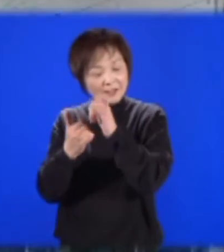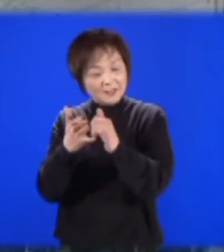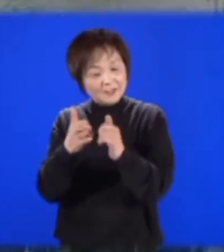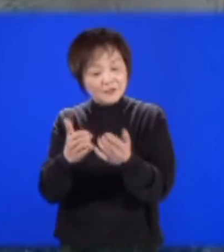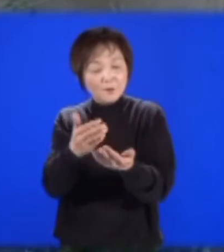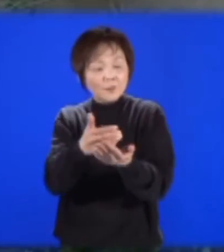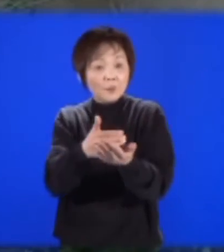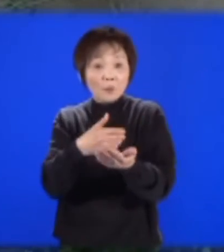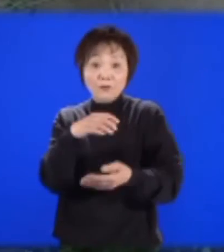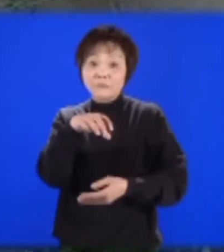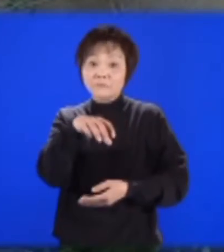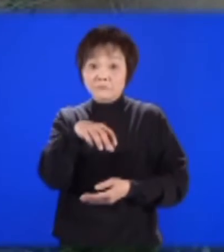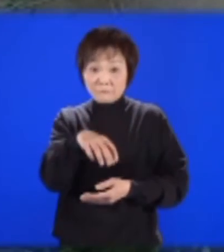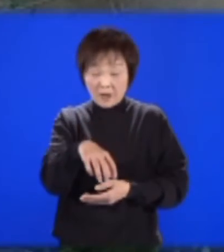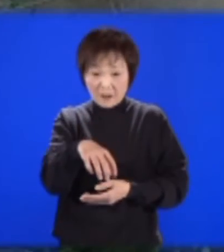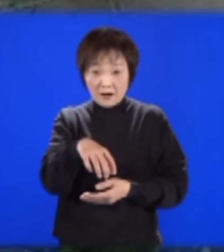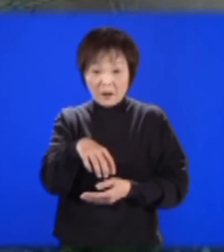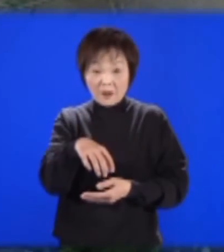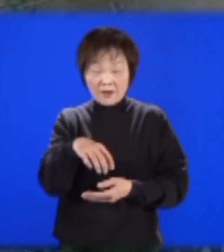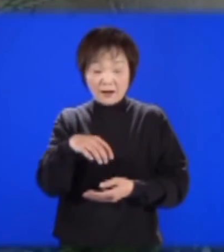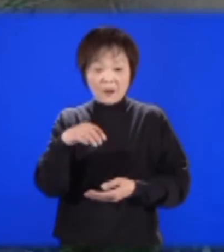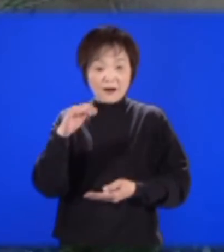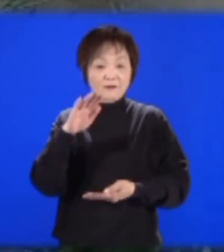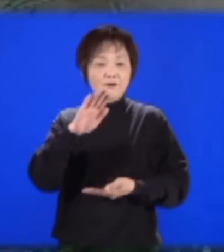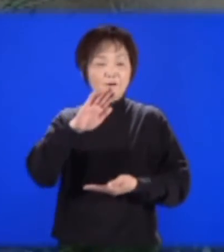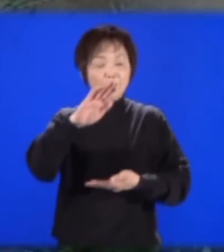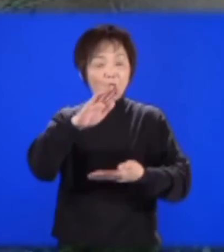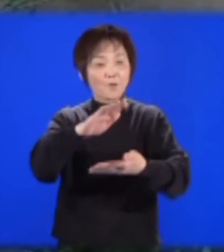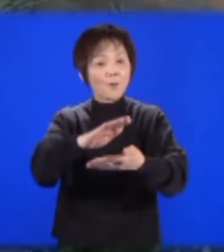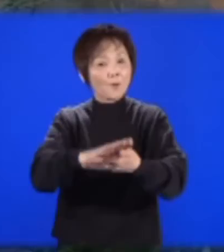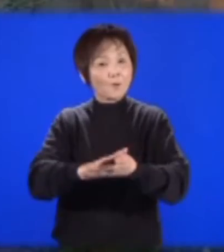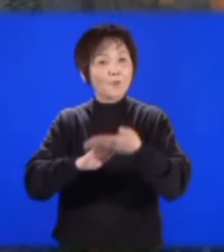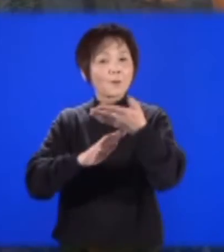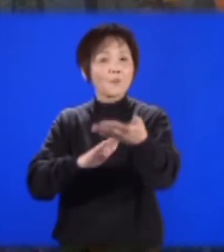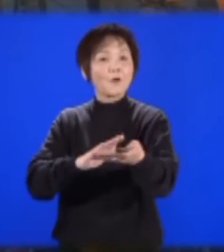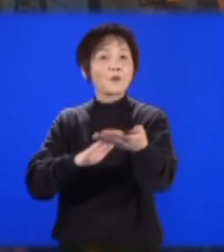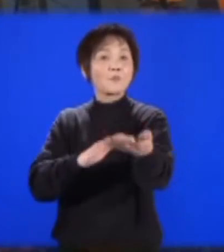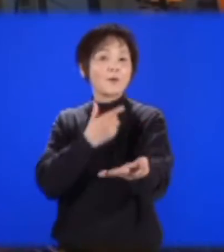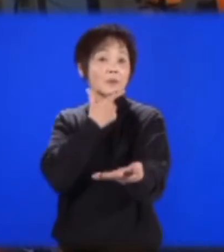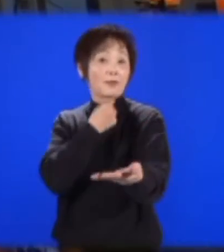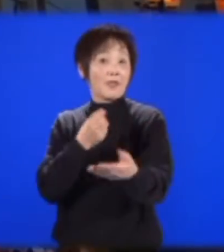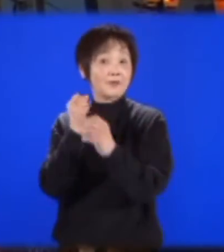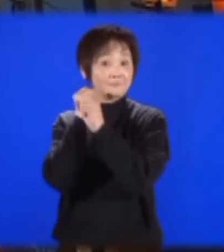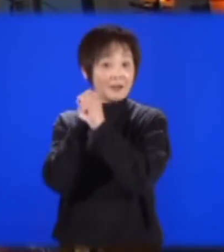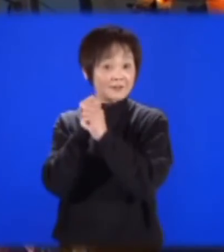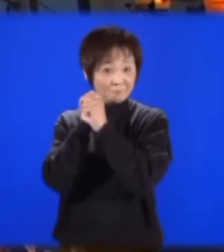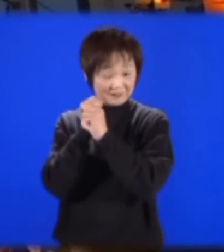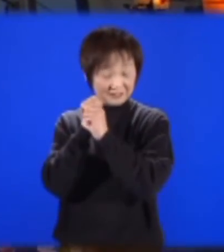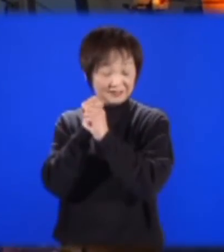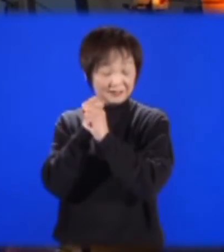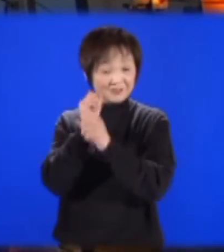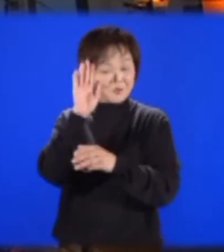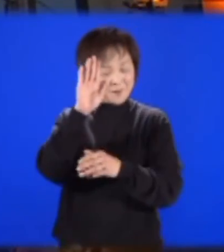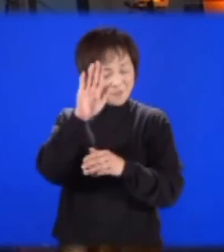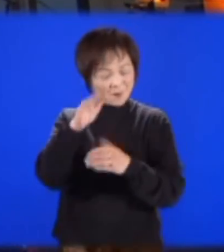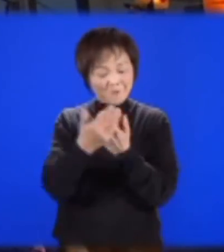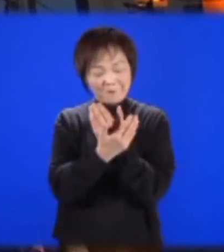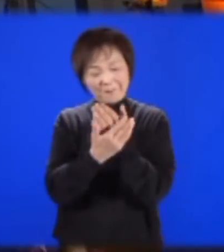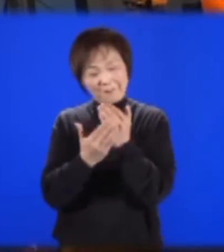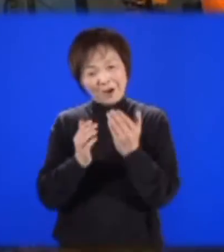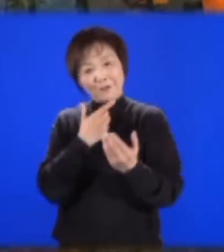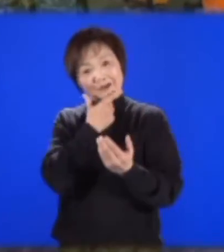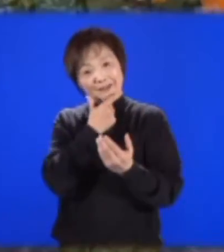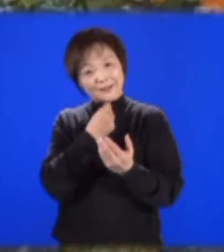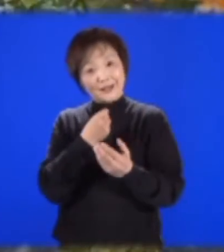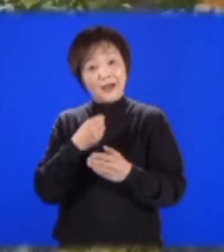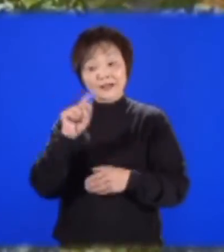その歴史を今に伝える史跡や後世まで伝えたい祭り、これからも守っていきたい自然